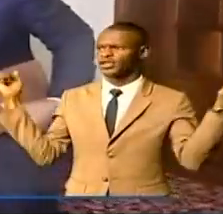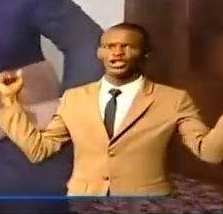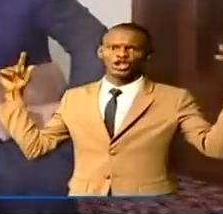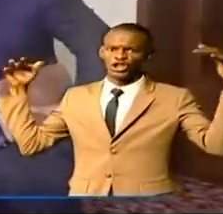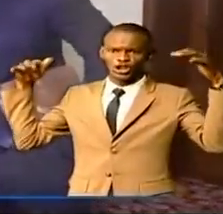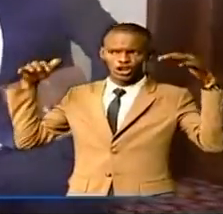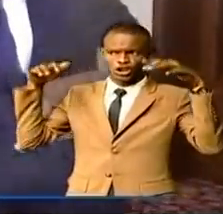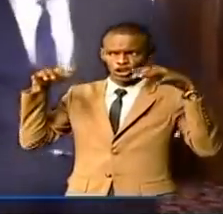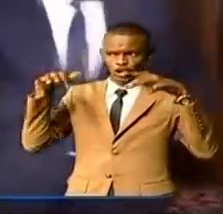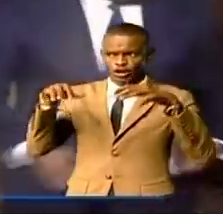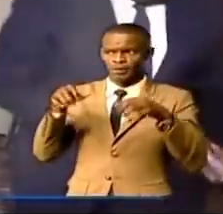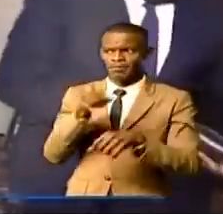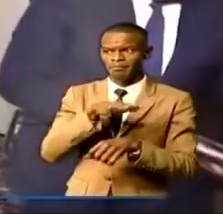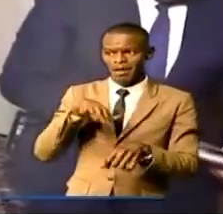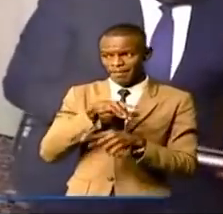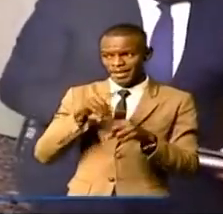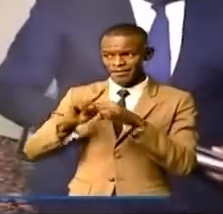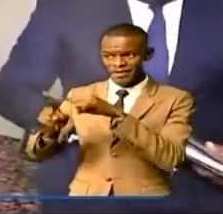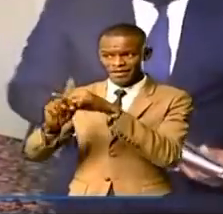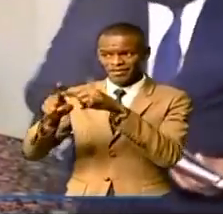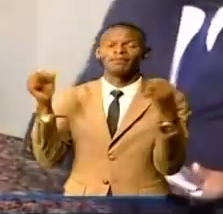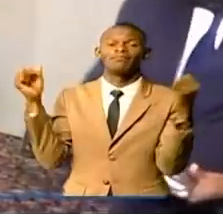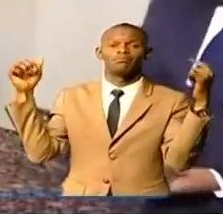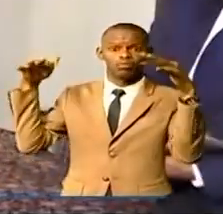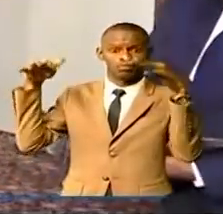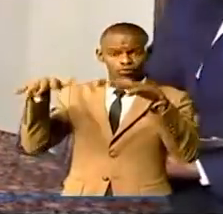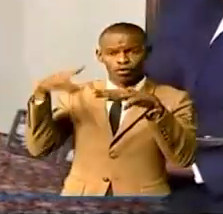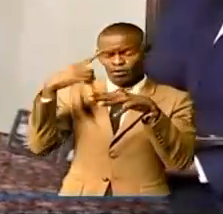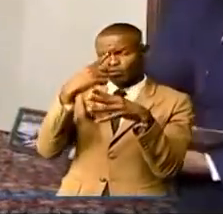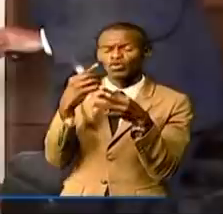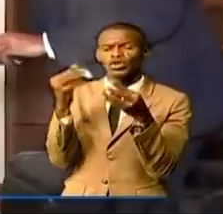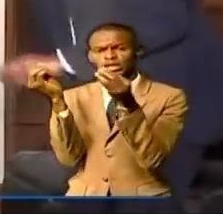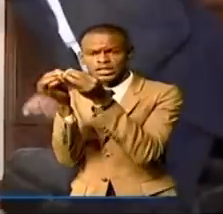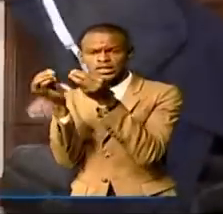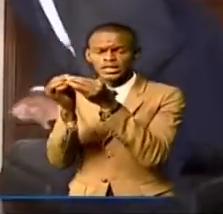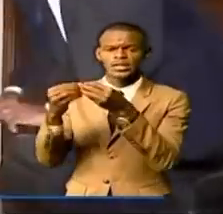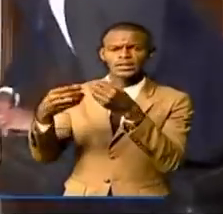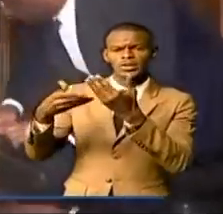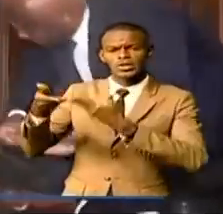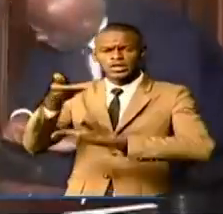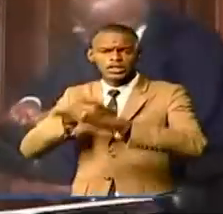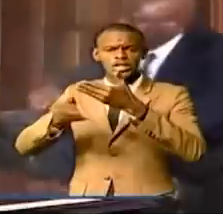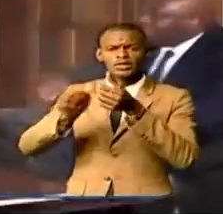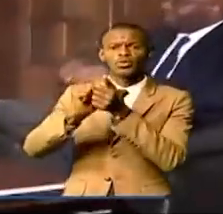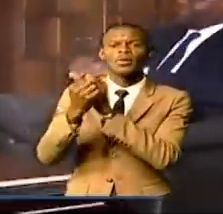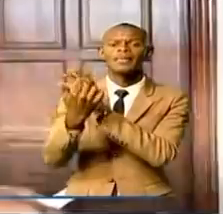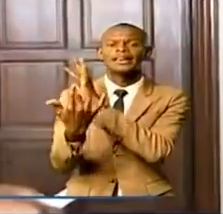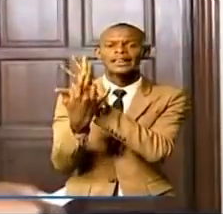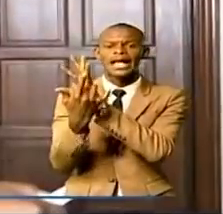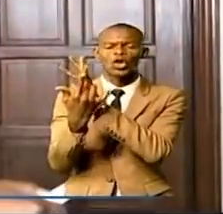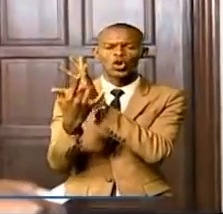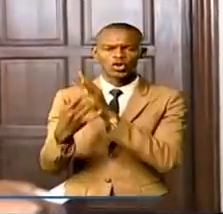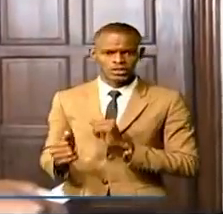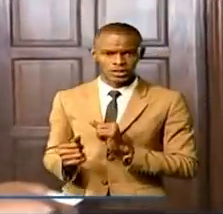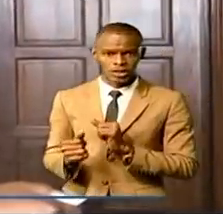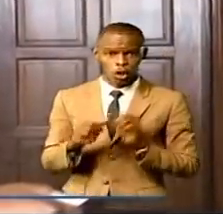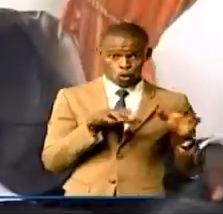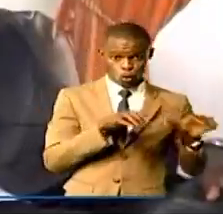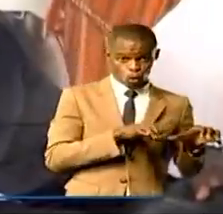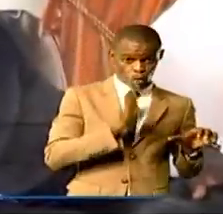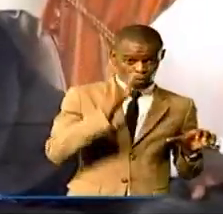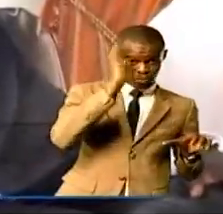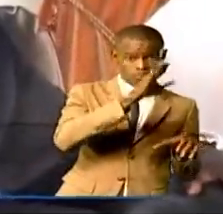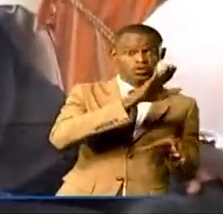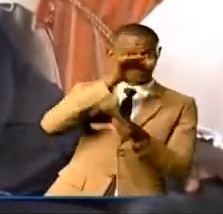cette manifestation. Avec les entreprises de télécommunications, il a été question d'opérationnalisation de codes à